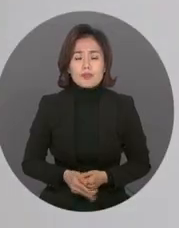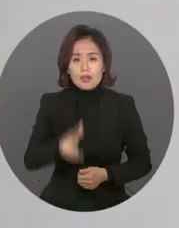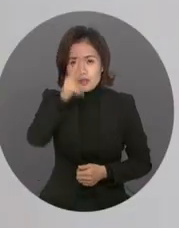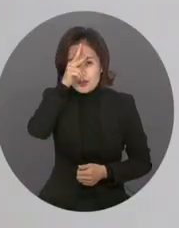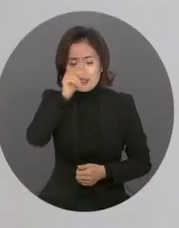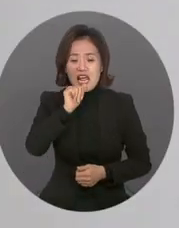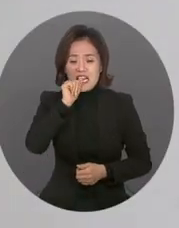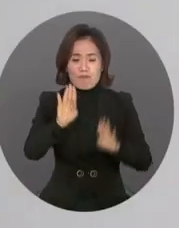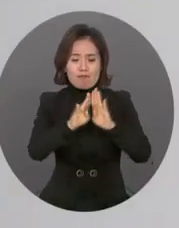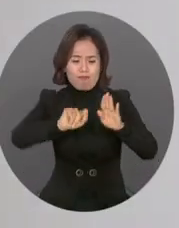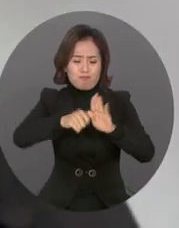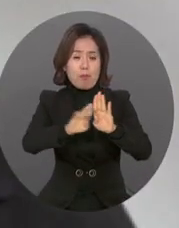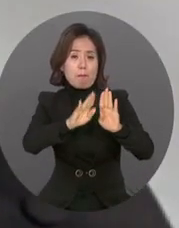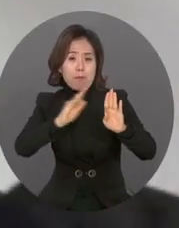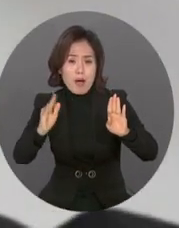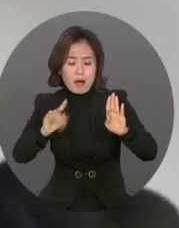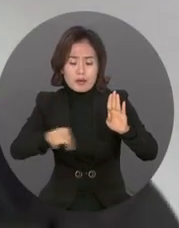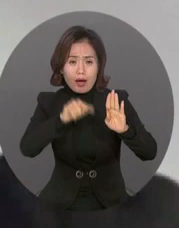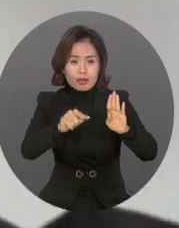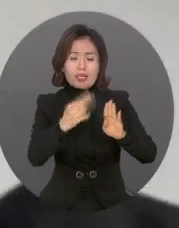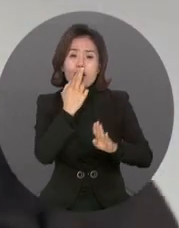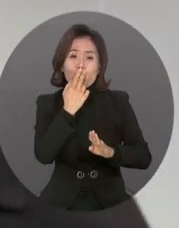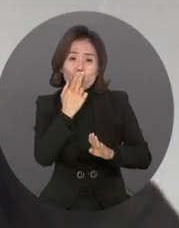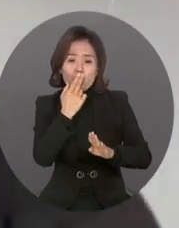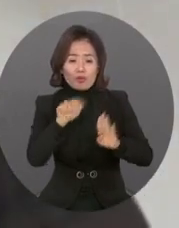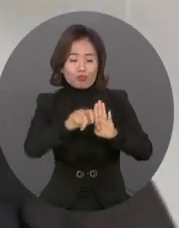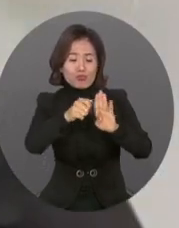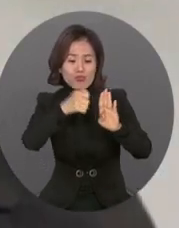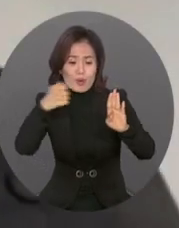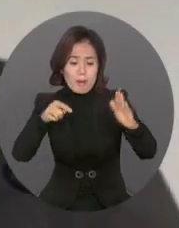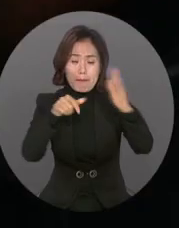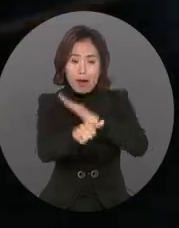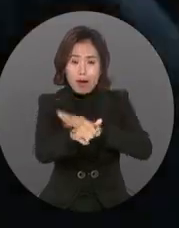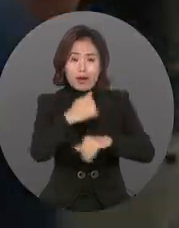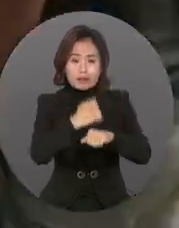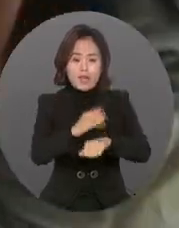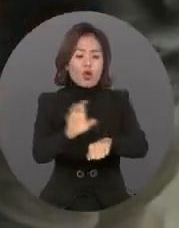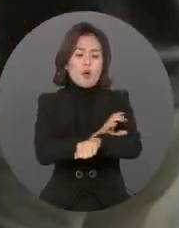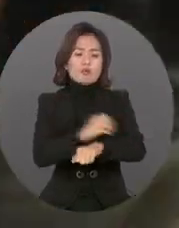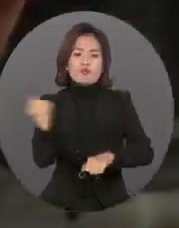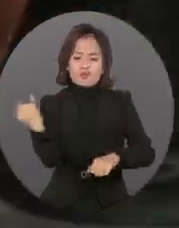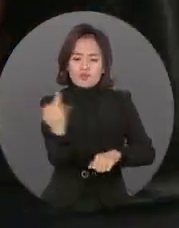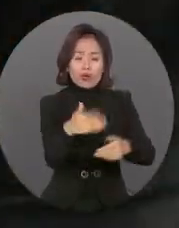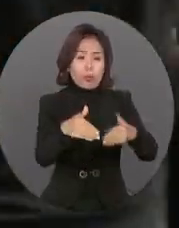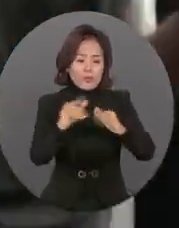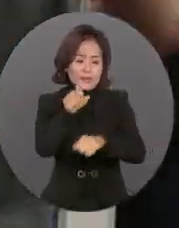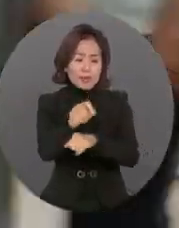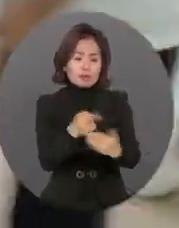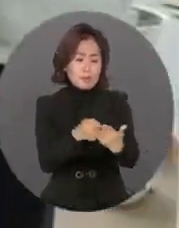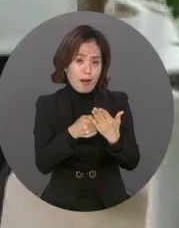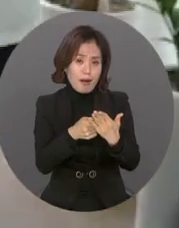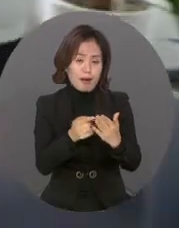경찰이 철문을 강제로 엽니다. 철문 안쪽에 설치된 강화 유리 문을 다시 열고 들어가자 컴퓨터 여러 대가 설치된 사무실이